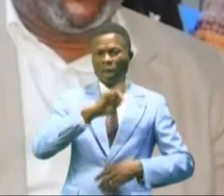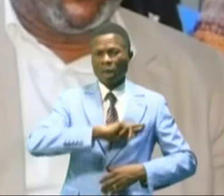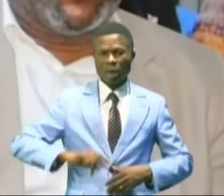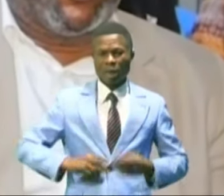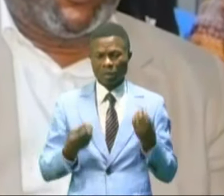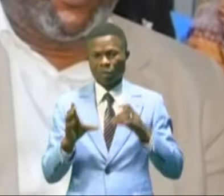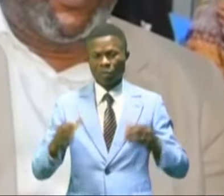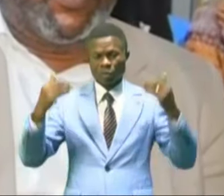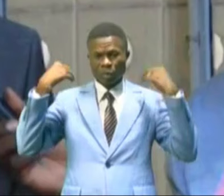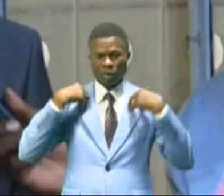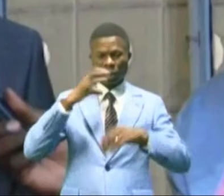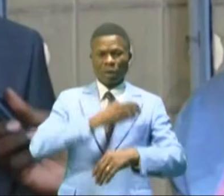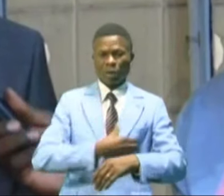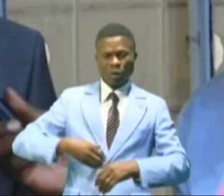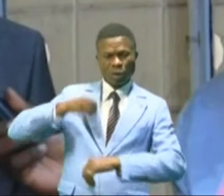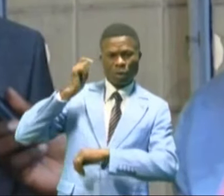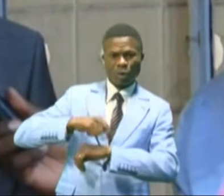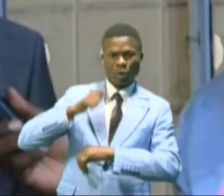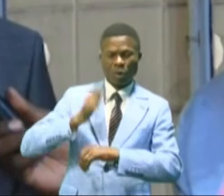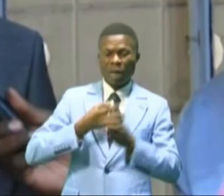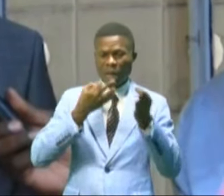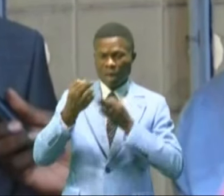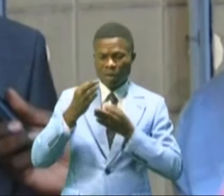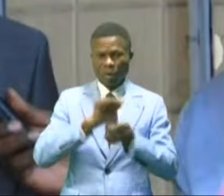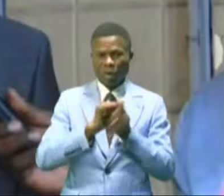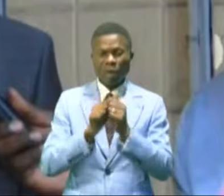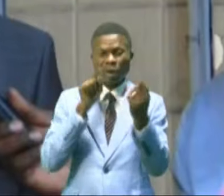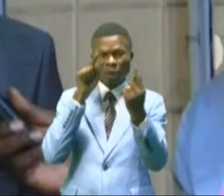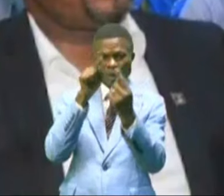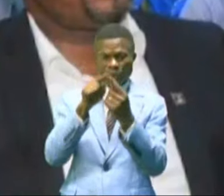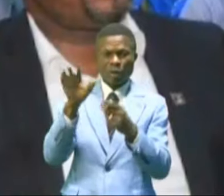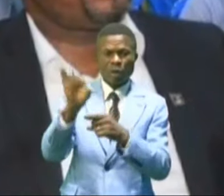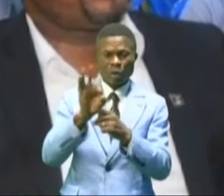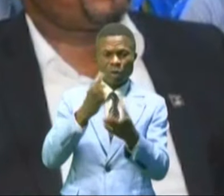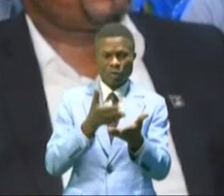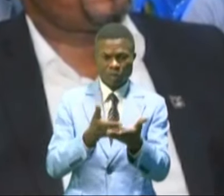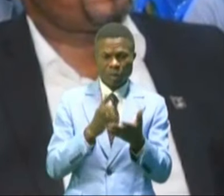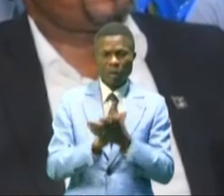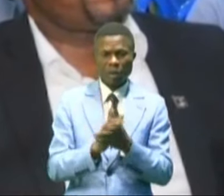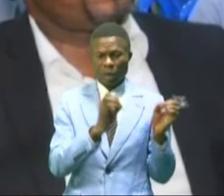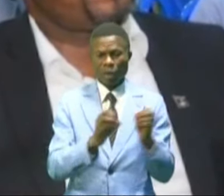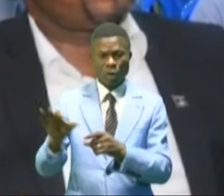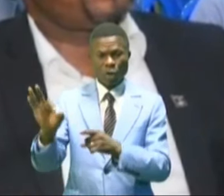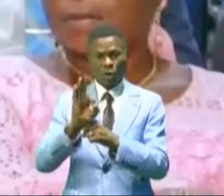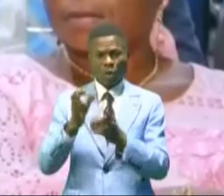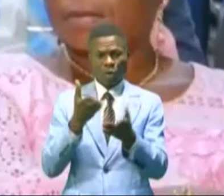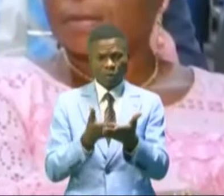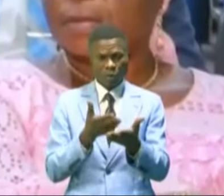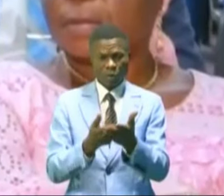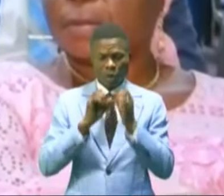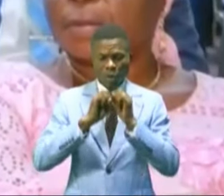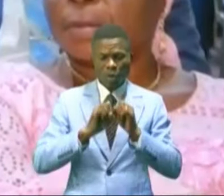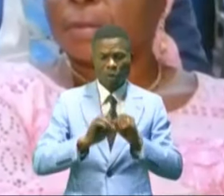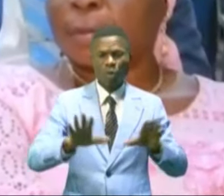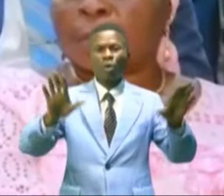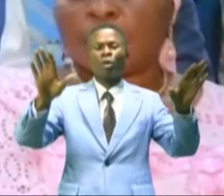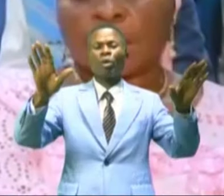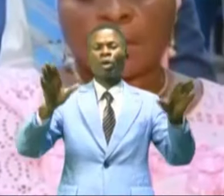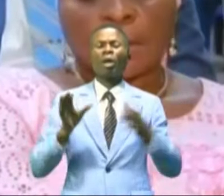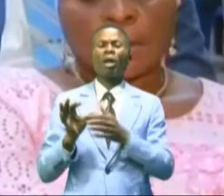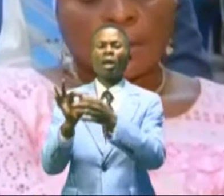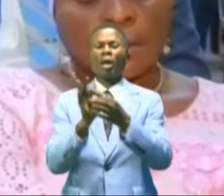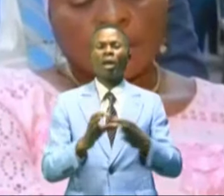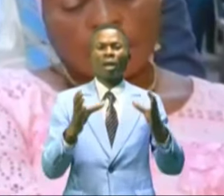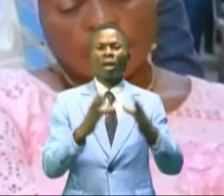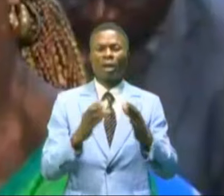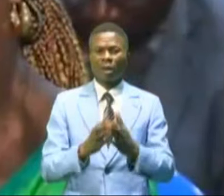bâtonnier Moutembe Wembi est revenu sur l'objectif de l'atelier. En organisant cet atelier de vulgarisation en collaboration avec